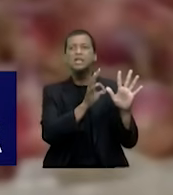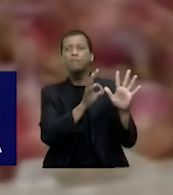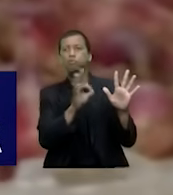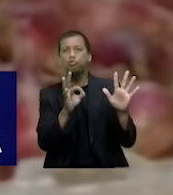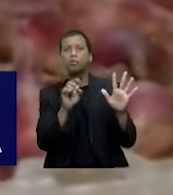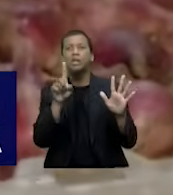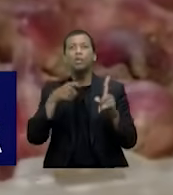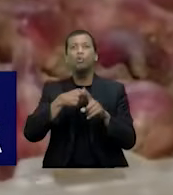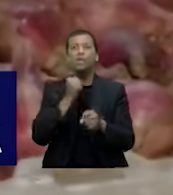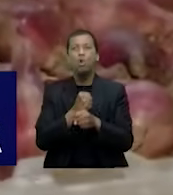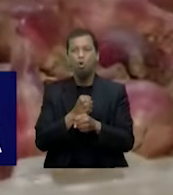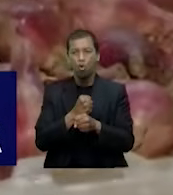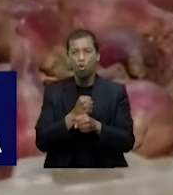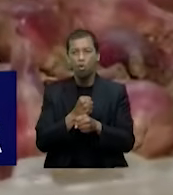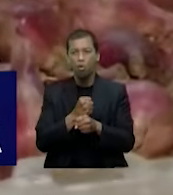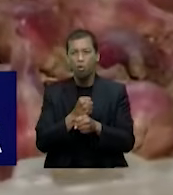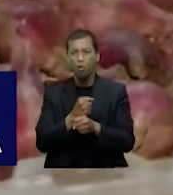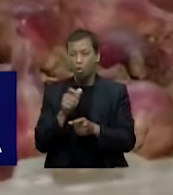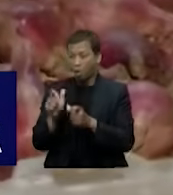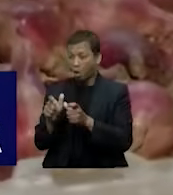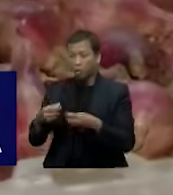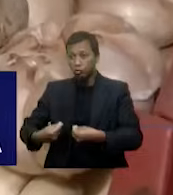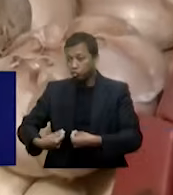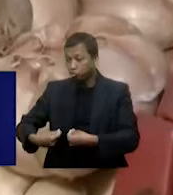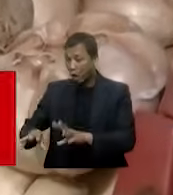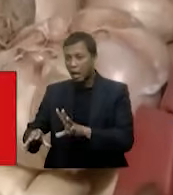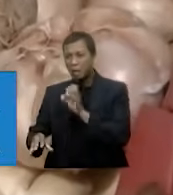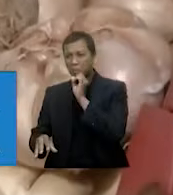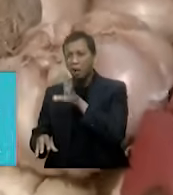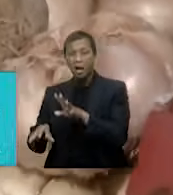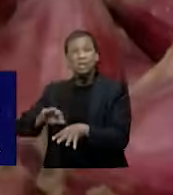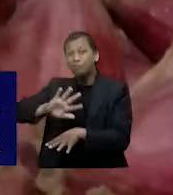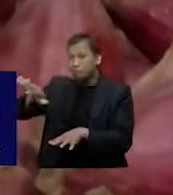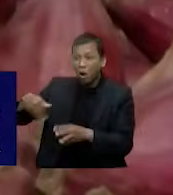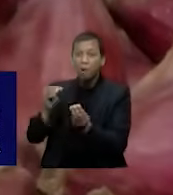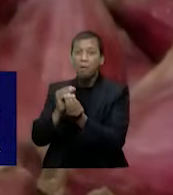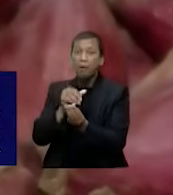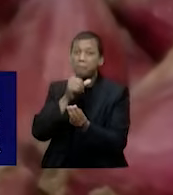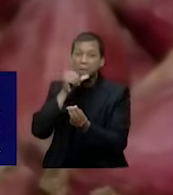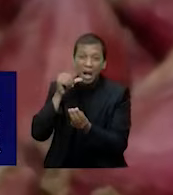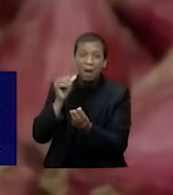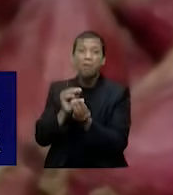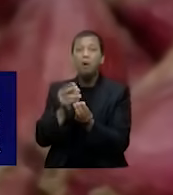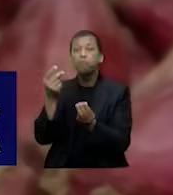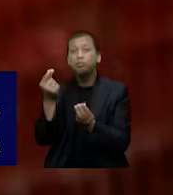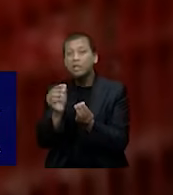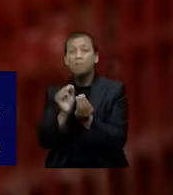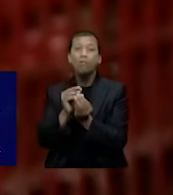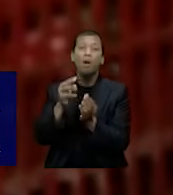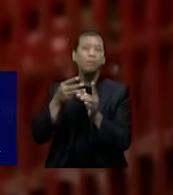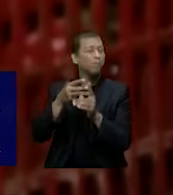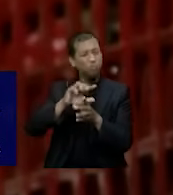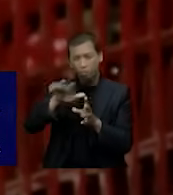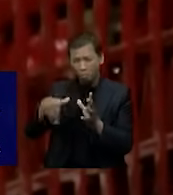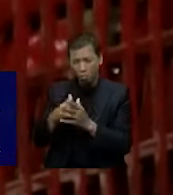mengaku kenaikan sejumlah pangan seperti semua jenis bawang, dari bawang putih, bawang merah, dan juga bawang bombay memang sudah mengalami kenaikan harga